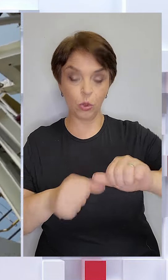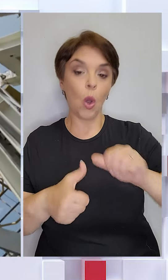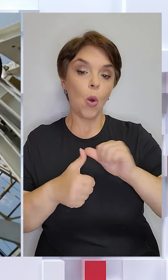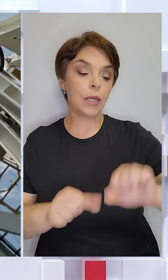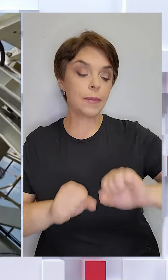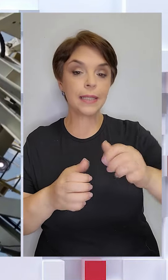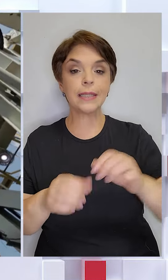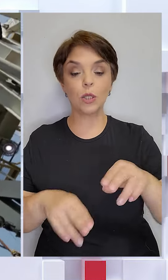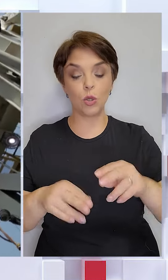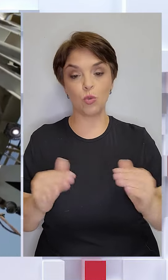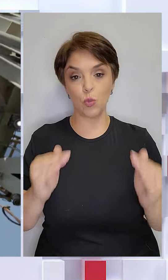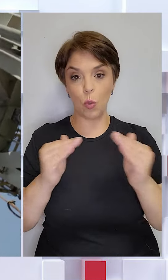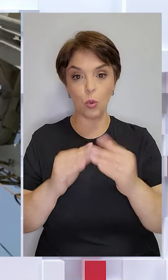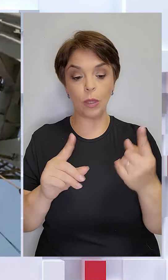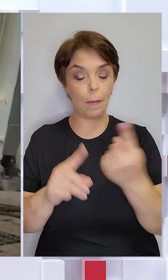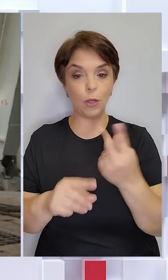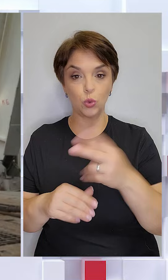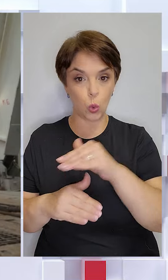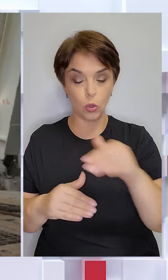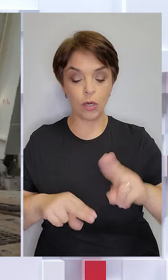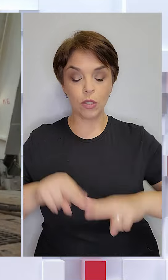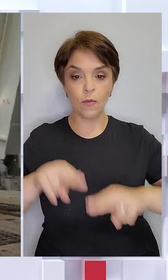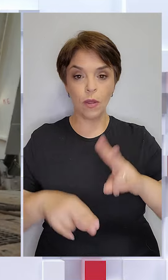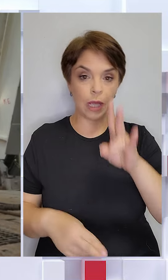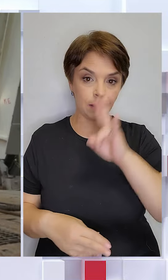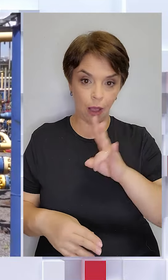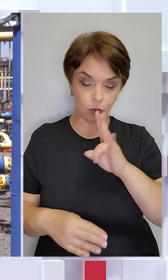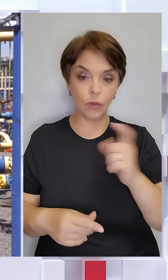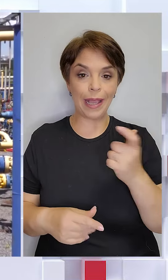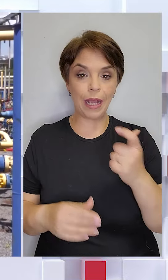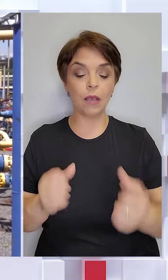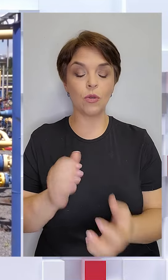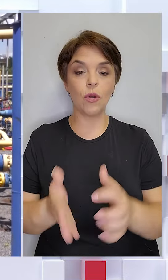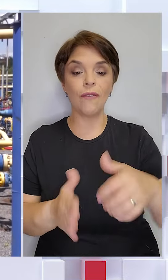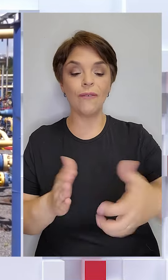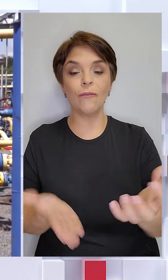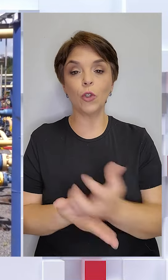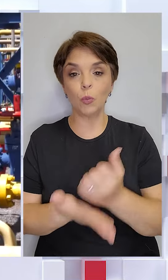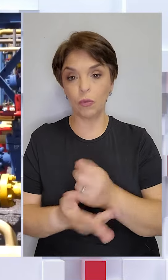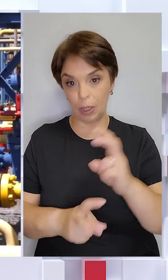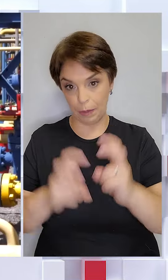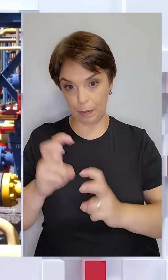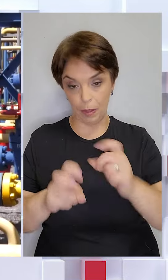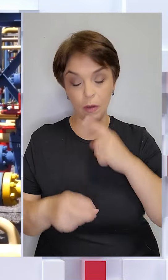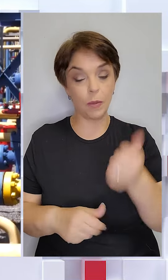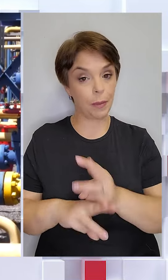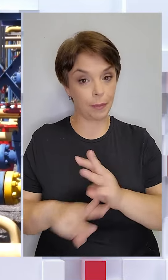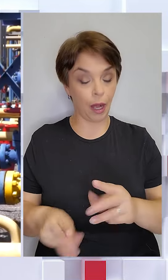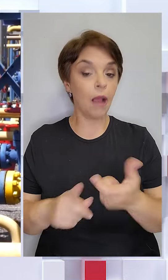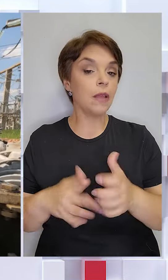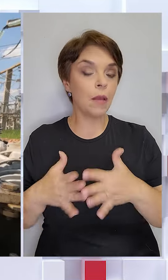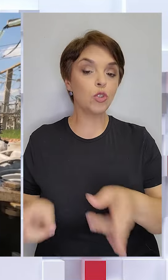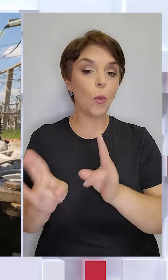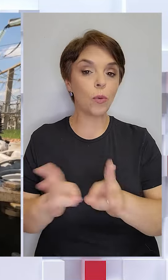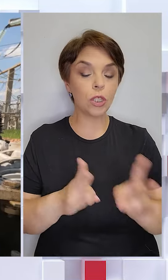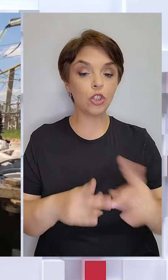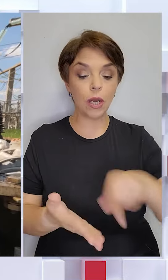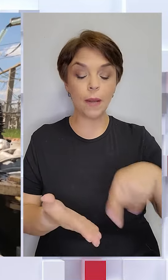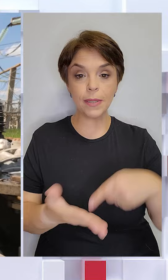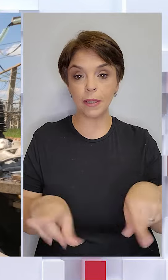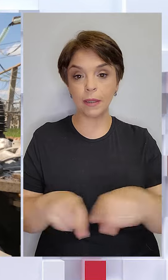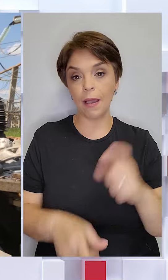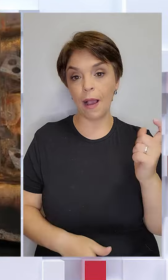Окремо захисні споруди першого і другого рівня зводять на нафтових і газовидобувних підприємствах, каже прем'єр. Найбільш постраждалі